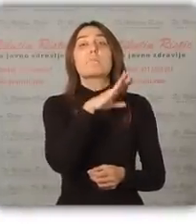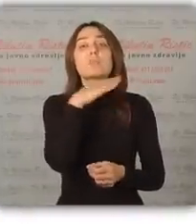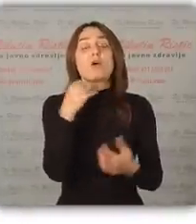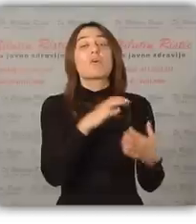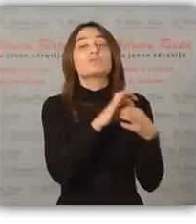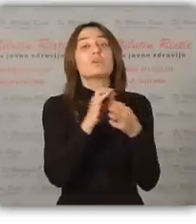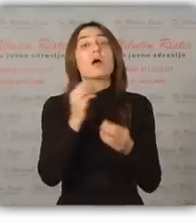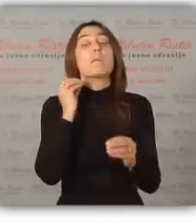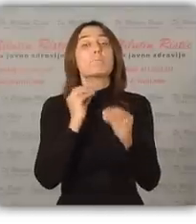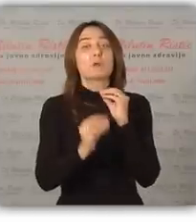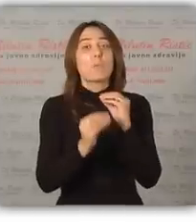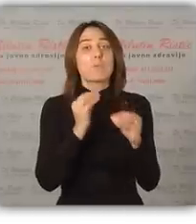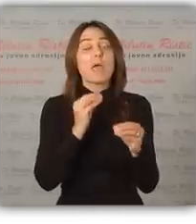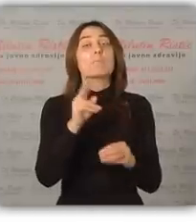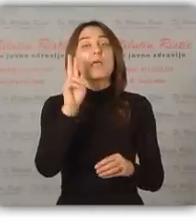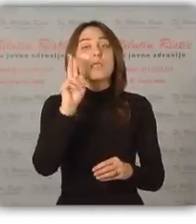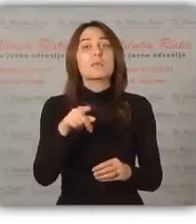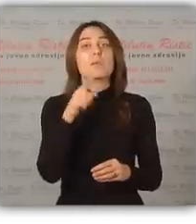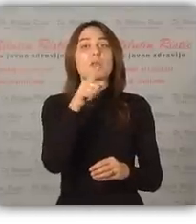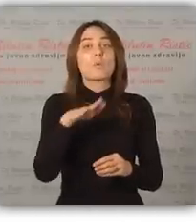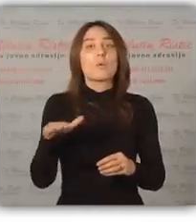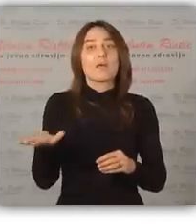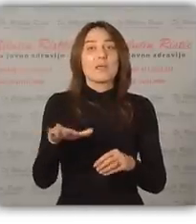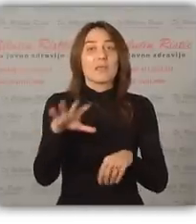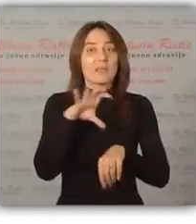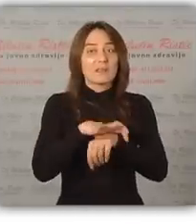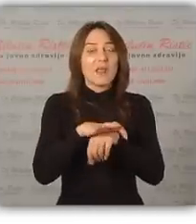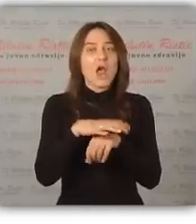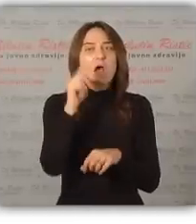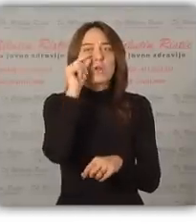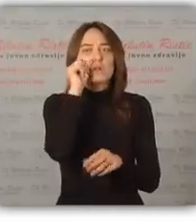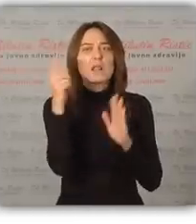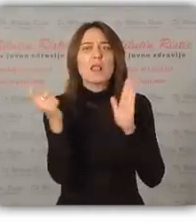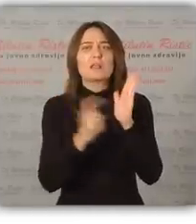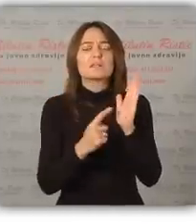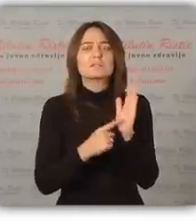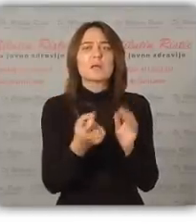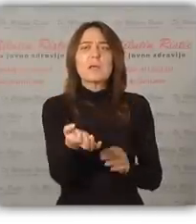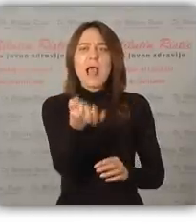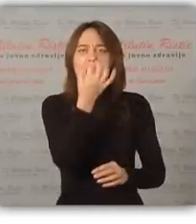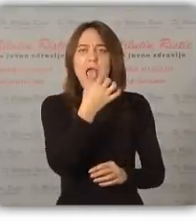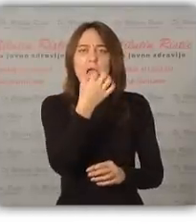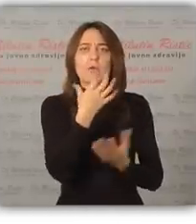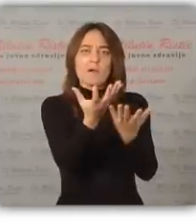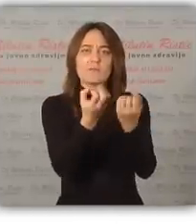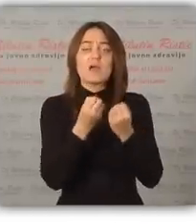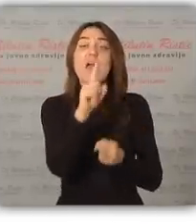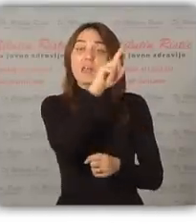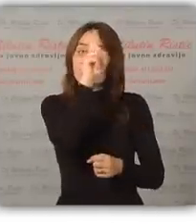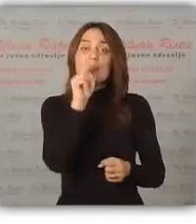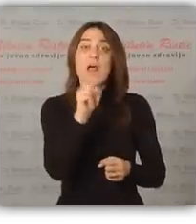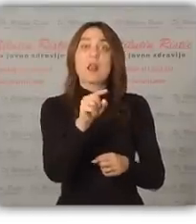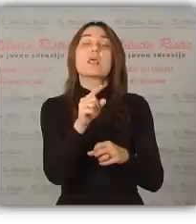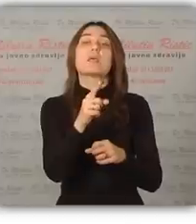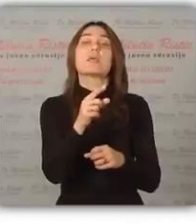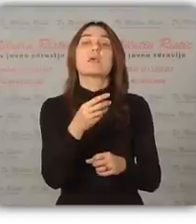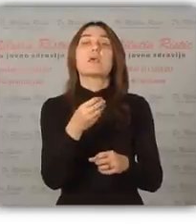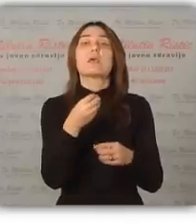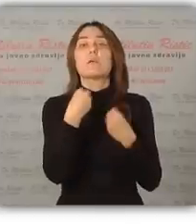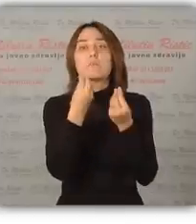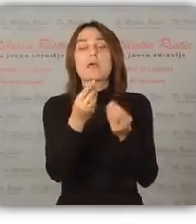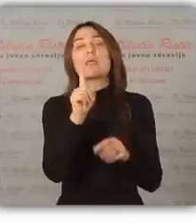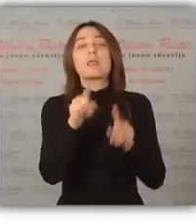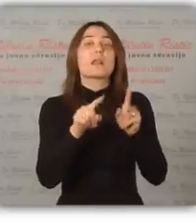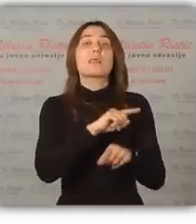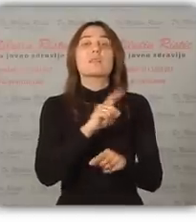i vrlo često probleme imaju pedijatri kad roditelji insistiraju na antibioticima, da li ih uključiti ili